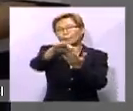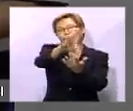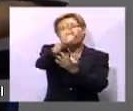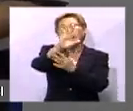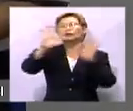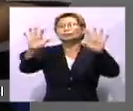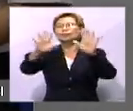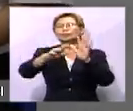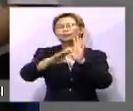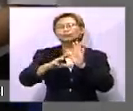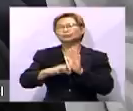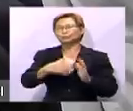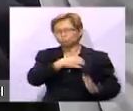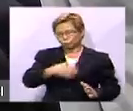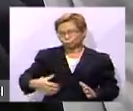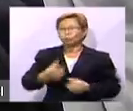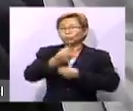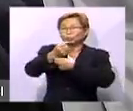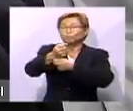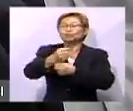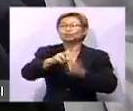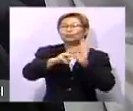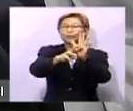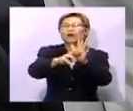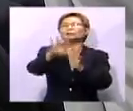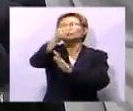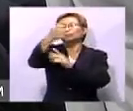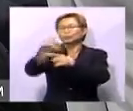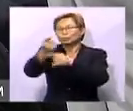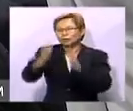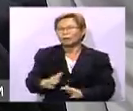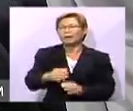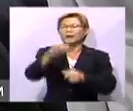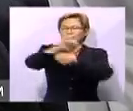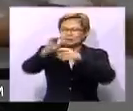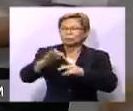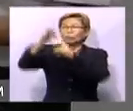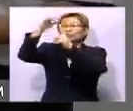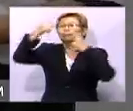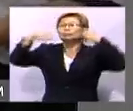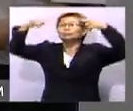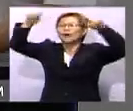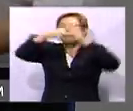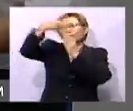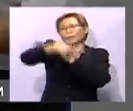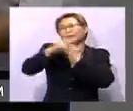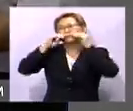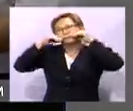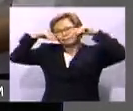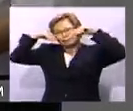kepada 10 Duta dan 10 jurulatih smil yang akan menjadi tenaga kerja utama dalam menjayakan program tersebut